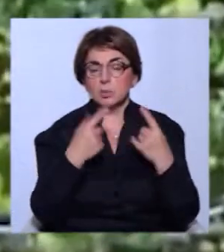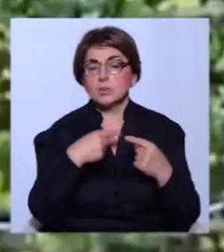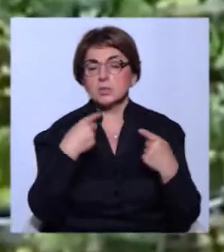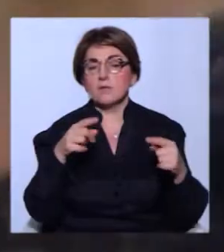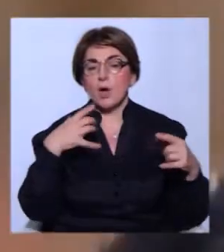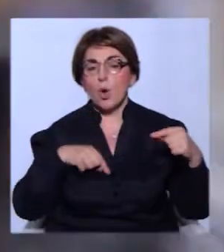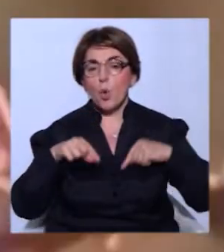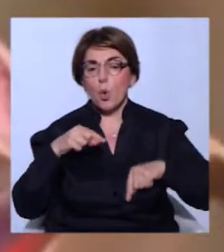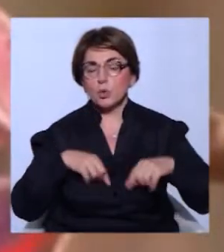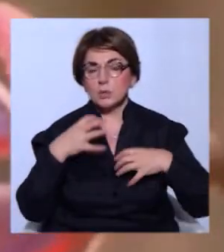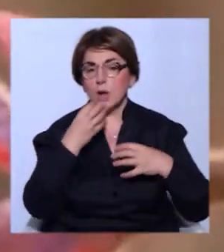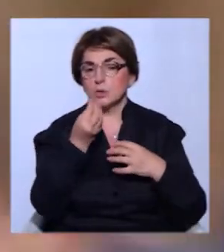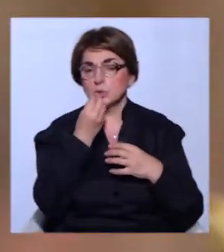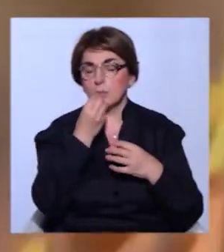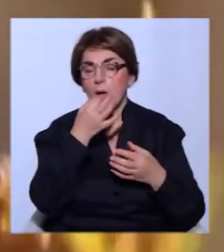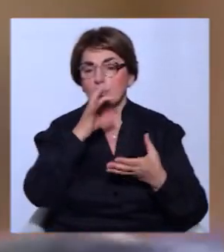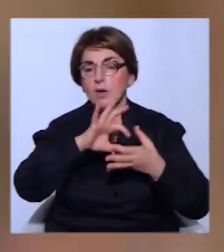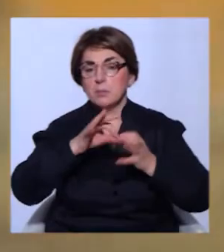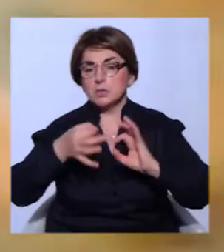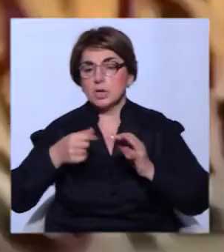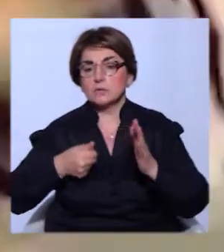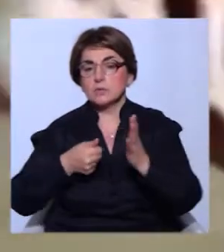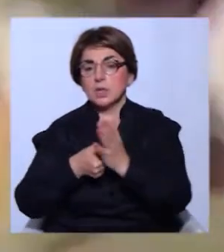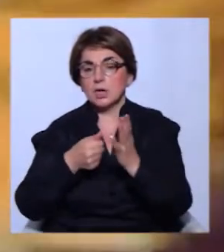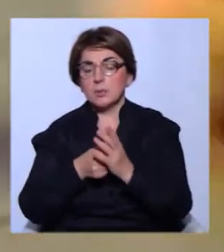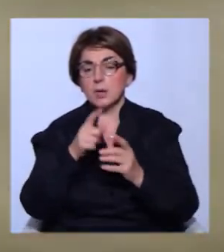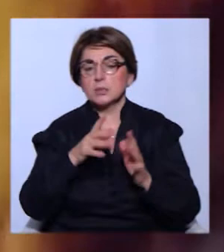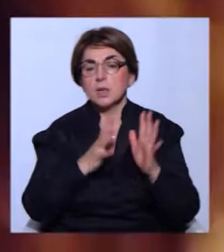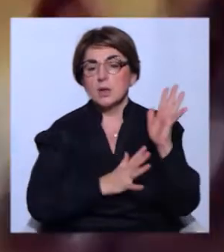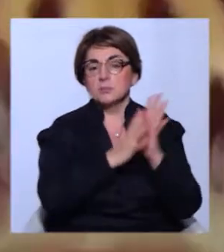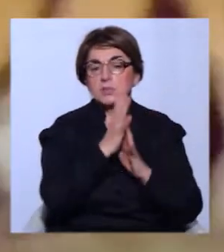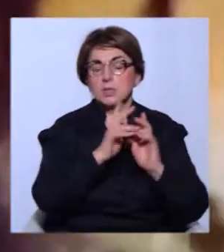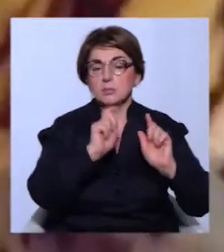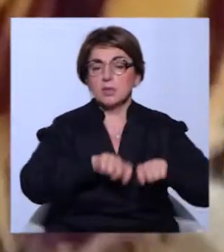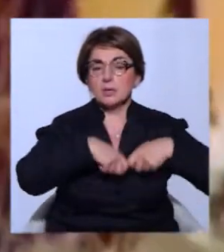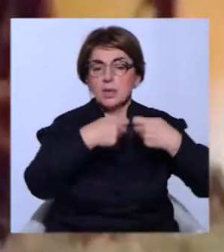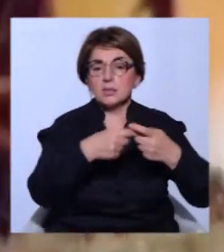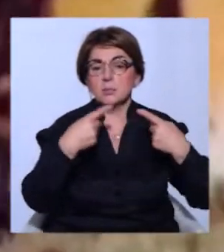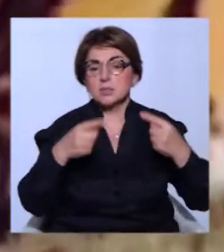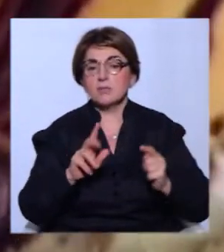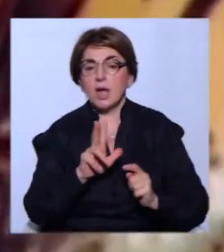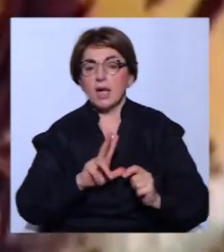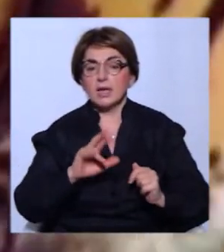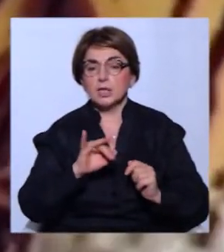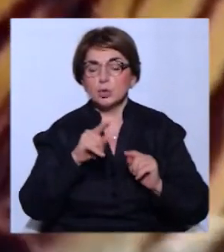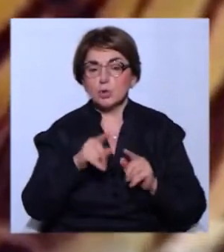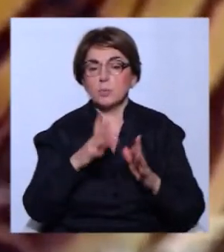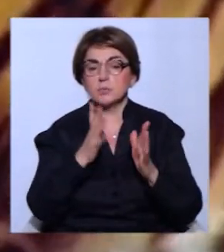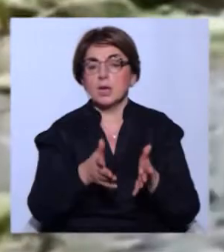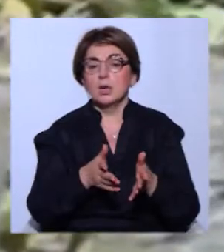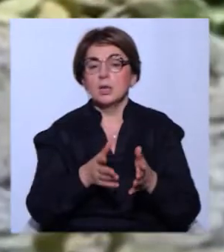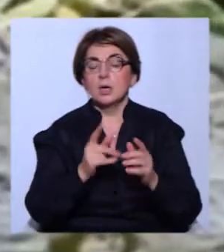სხვა ორგანიზმები, კვებითი ჯაჭვის საშუალებით, მცენარეებიდან გადაეცემა ის სხვა ჰეტეროტროფებს